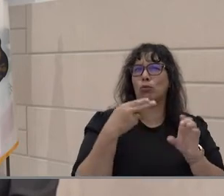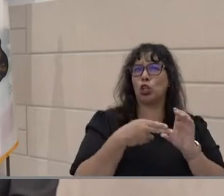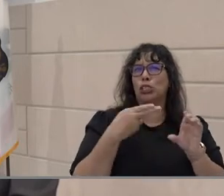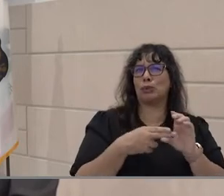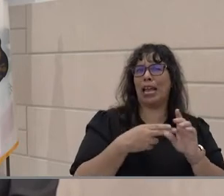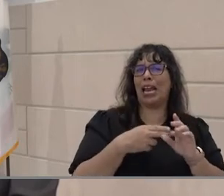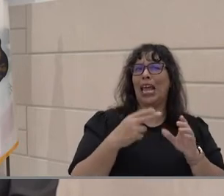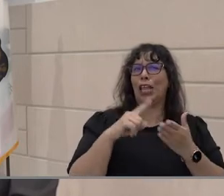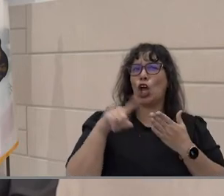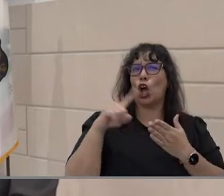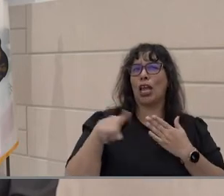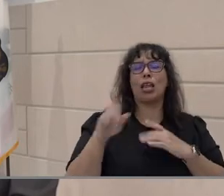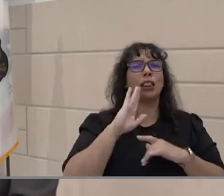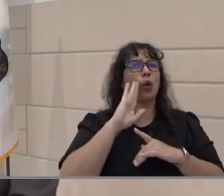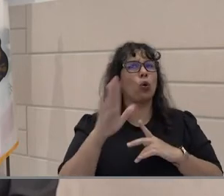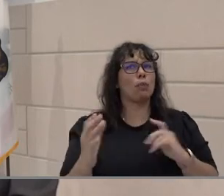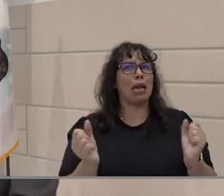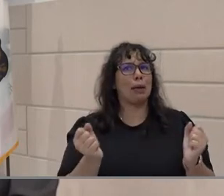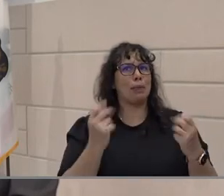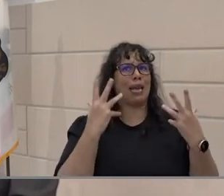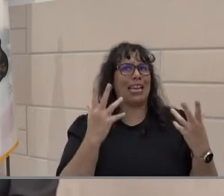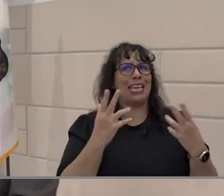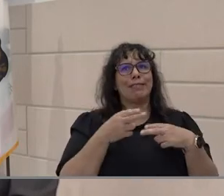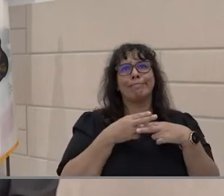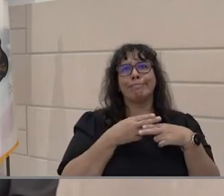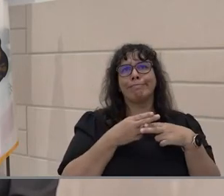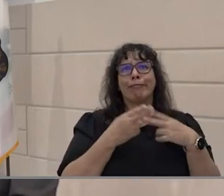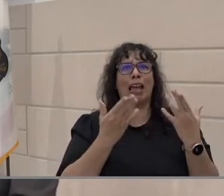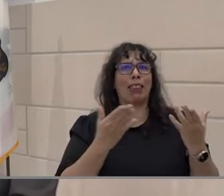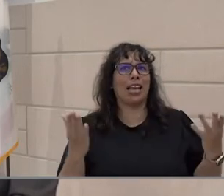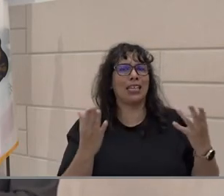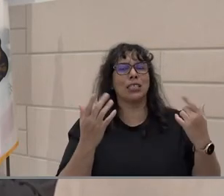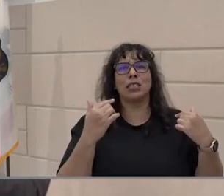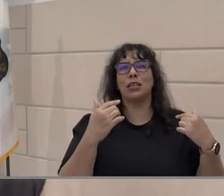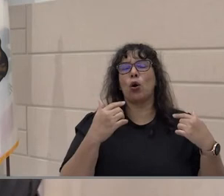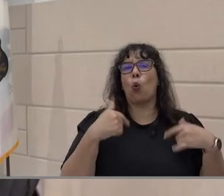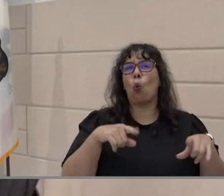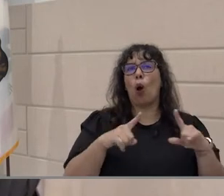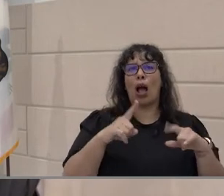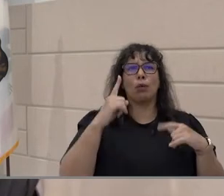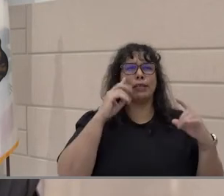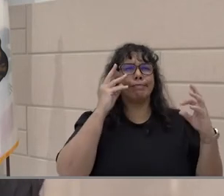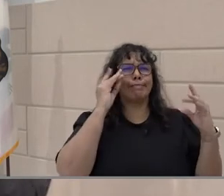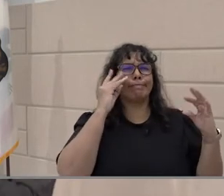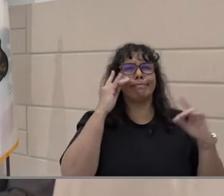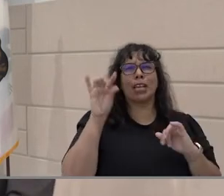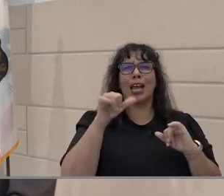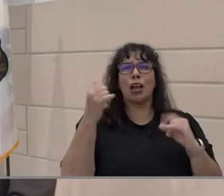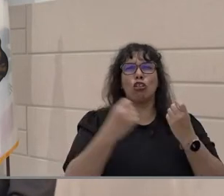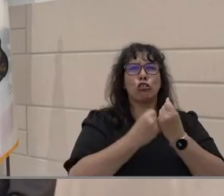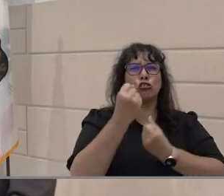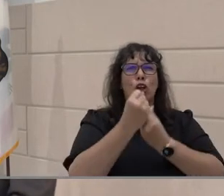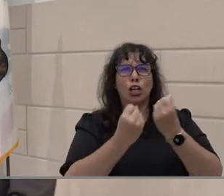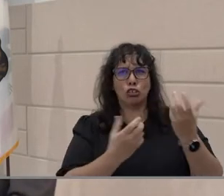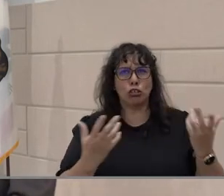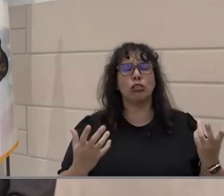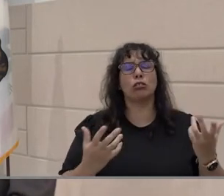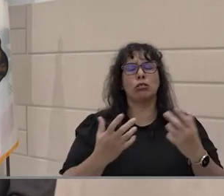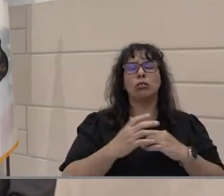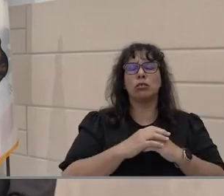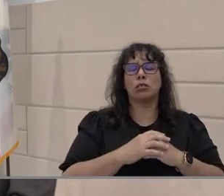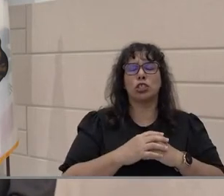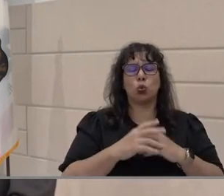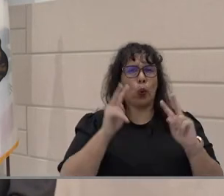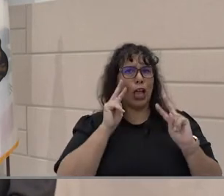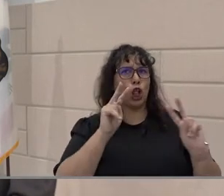បន្ទាប់ពីបានចូលរួមទៅគឺថាវាគ្មានអ្វីប្លែកទេពីព្រោះអីពួកគេបានធ្វើរួចមកហើយដូច្នេះគឺ